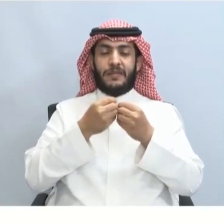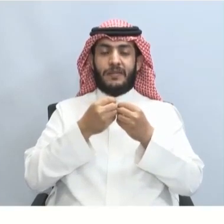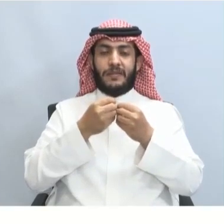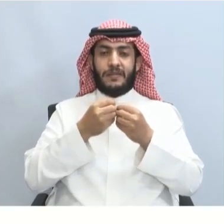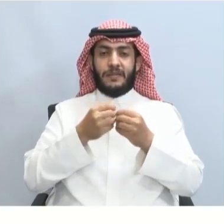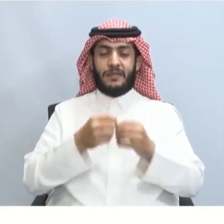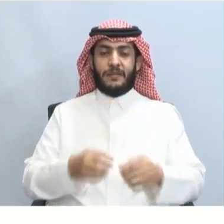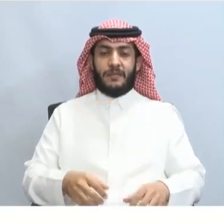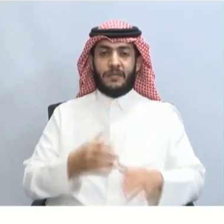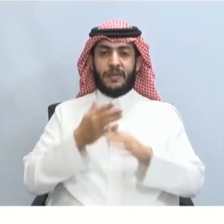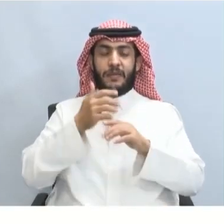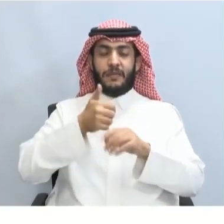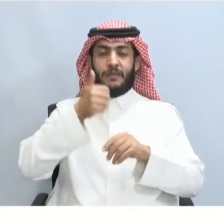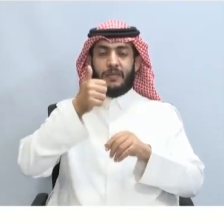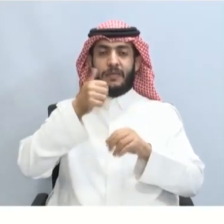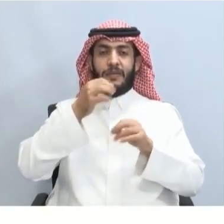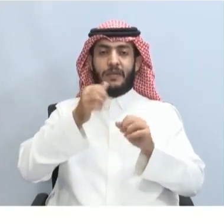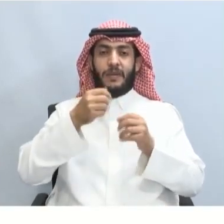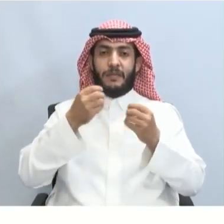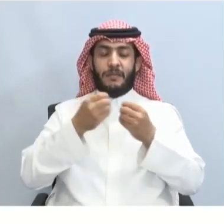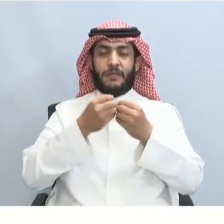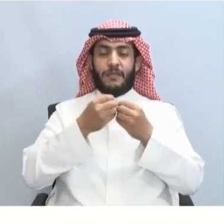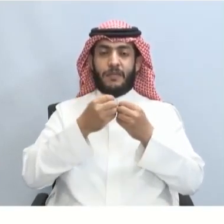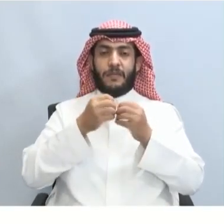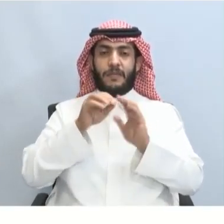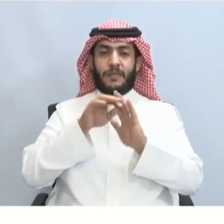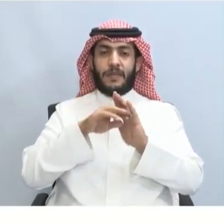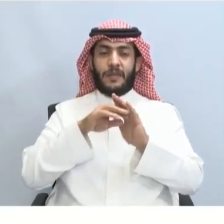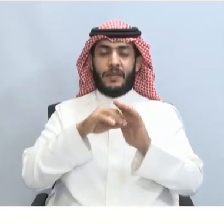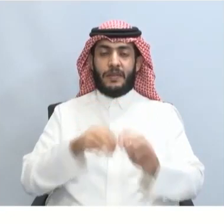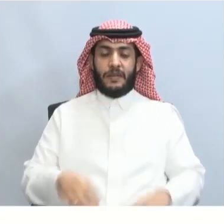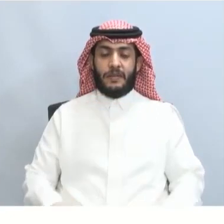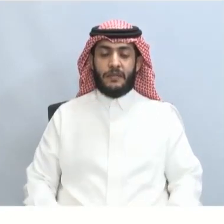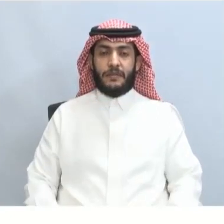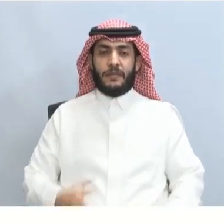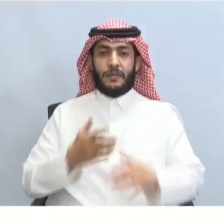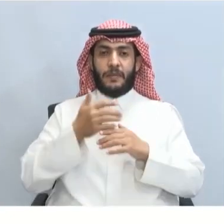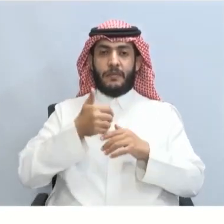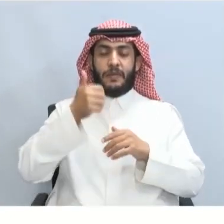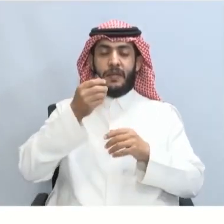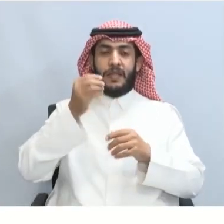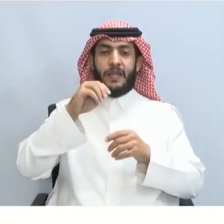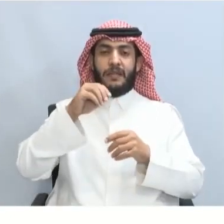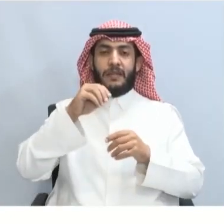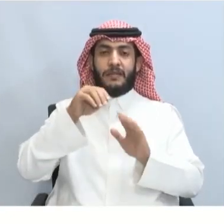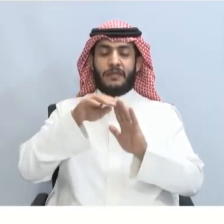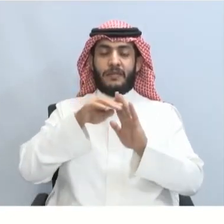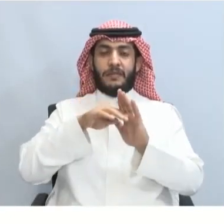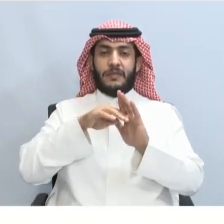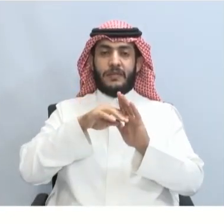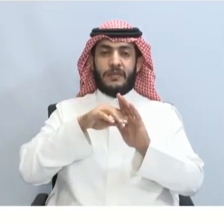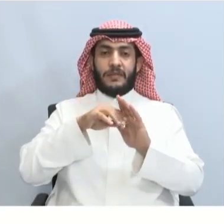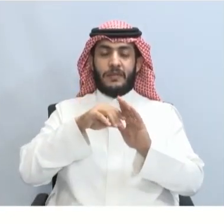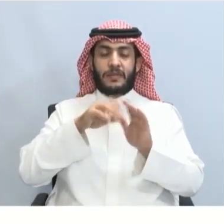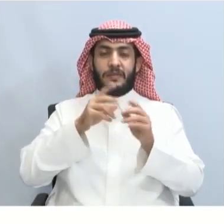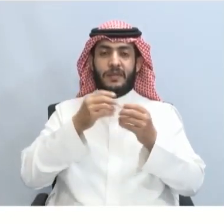ام ال لابد ان يكون انتدا ت ام ال يمكنك الان اضافه المحتوى للمستند